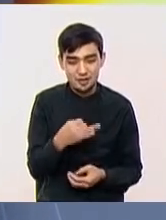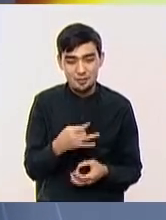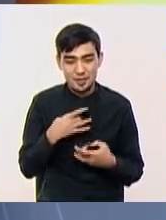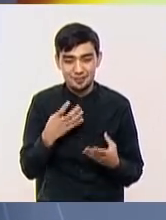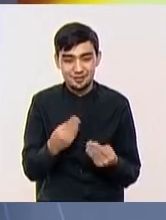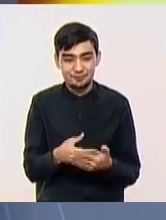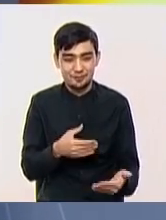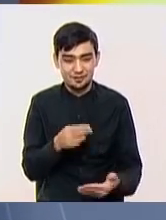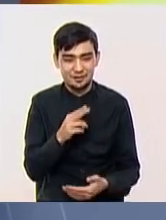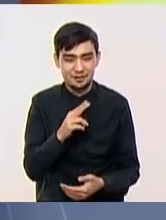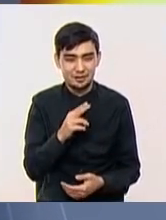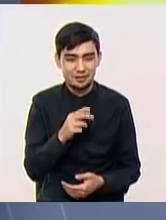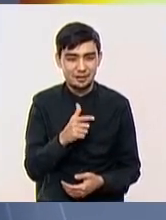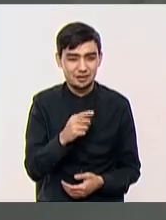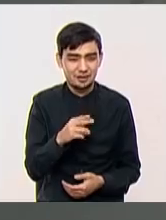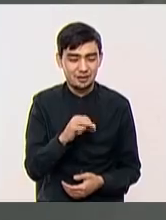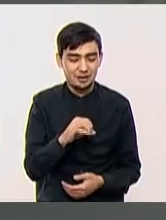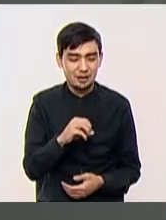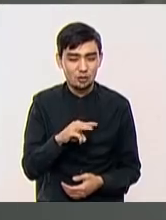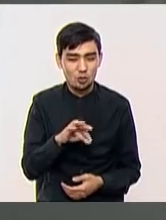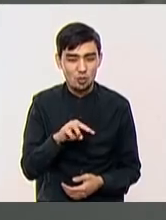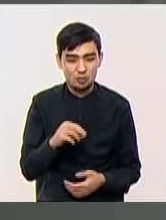диетолог кеңесін ұсынсақ.